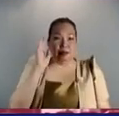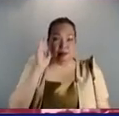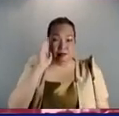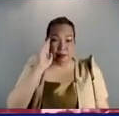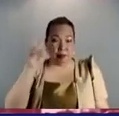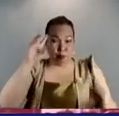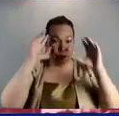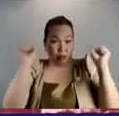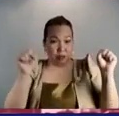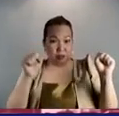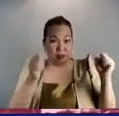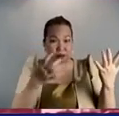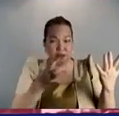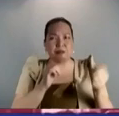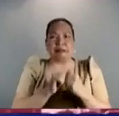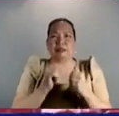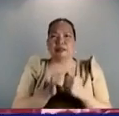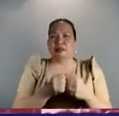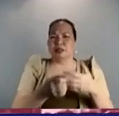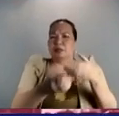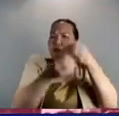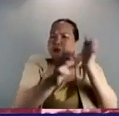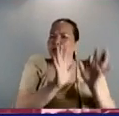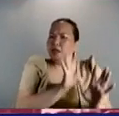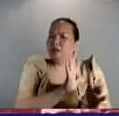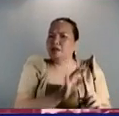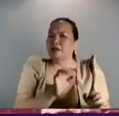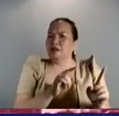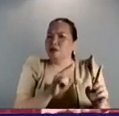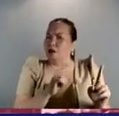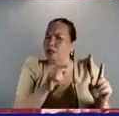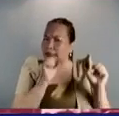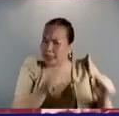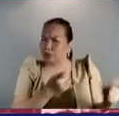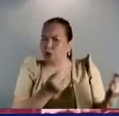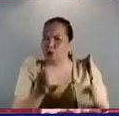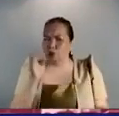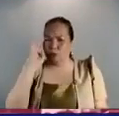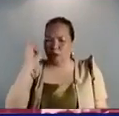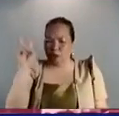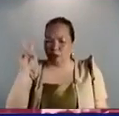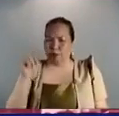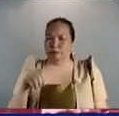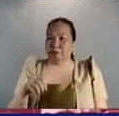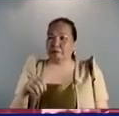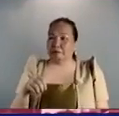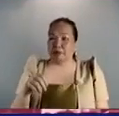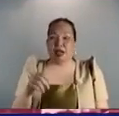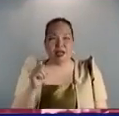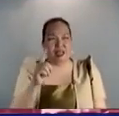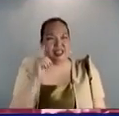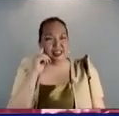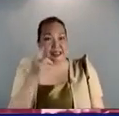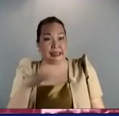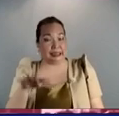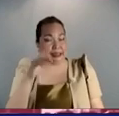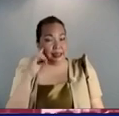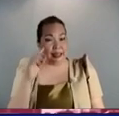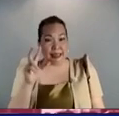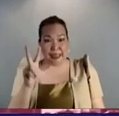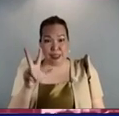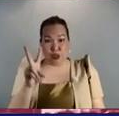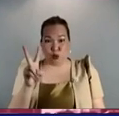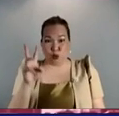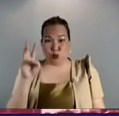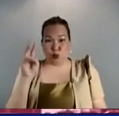yan naman ang ano mo, expertise mo, Dr. Dennis. Well, actually, yung pong nasa 32 million na boto na nakuha ng